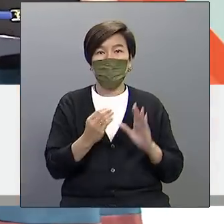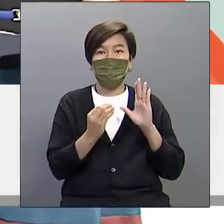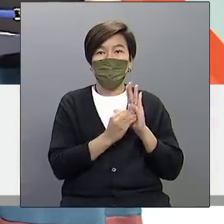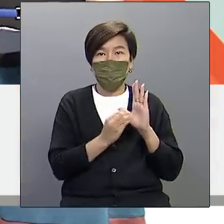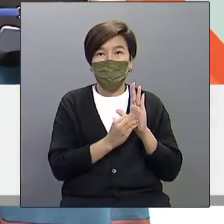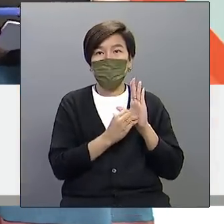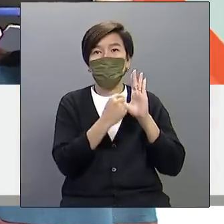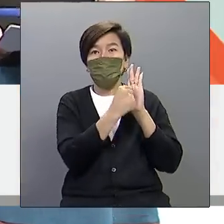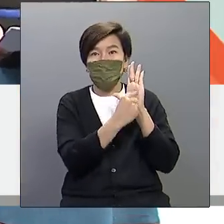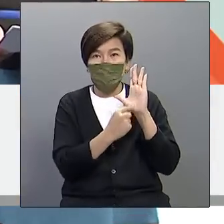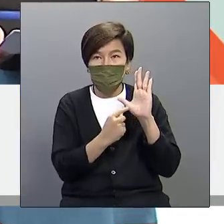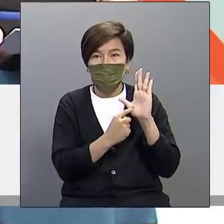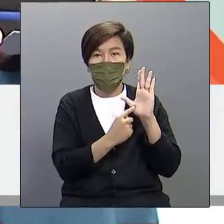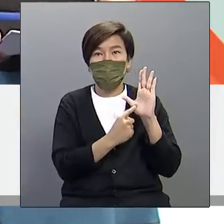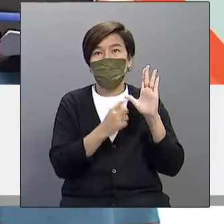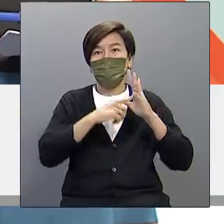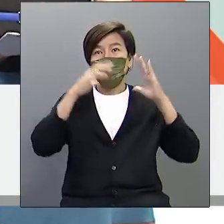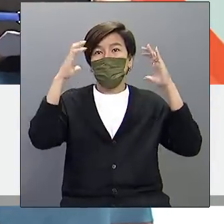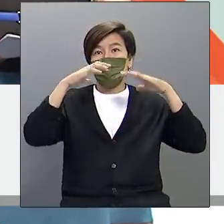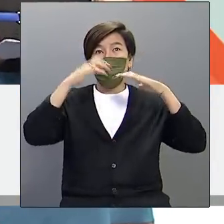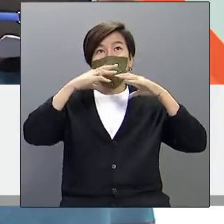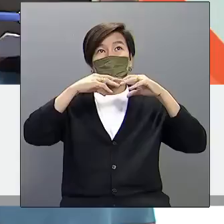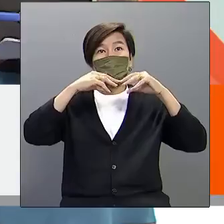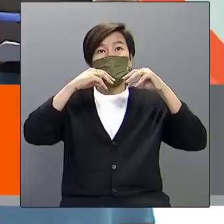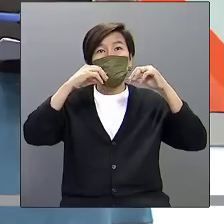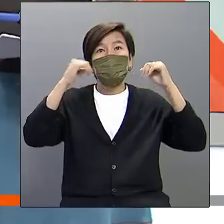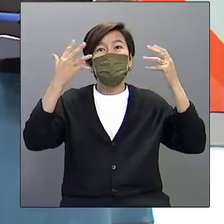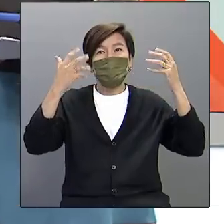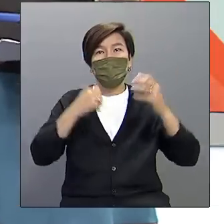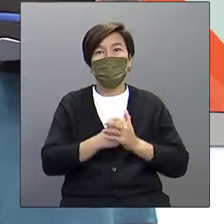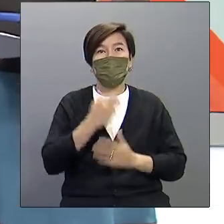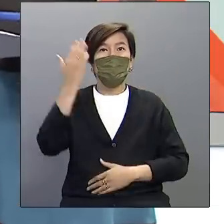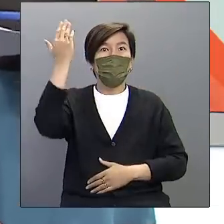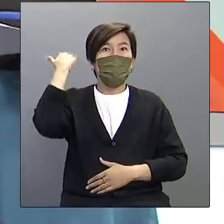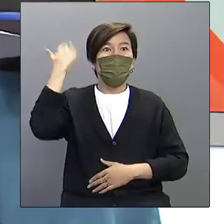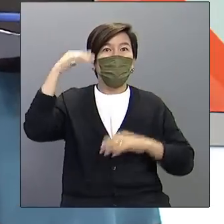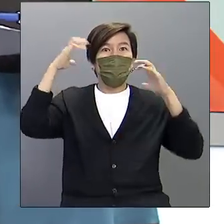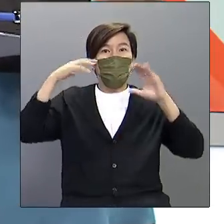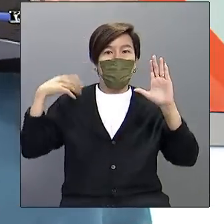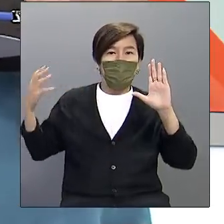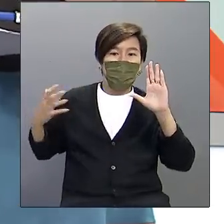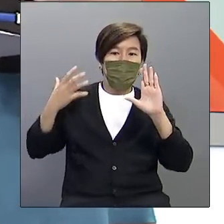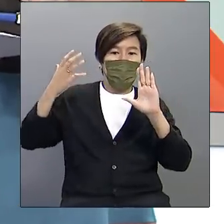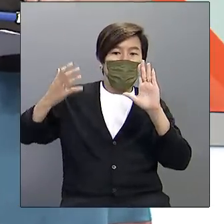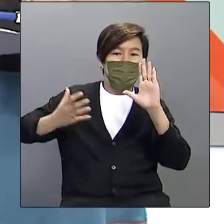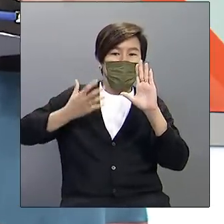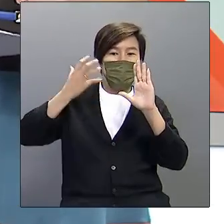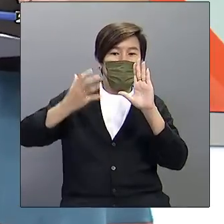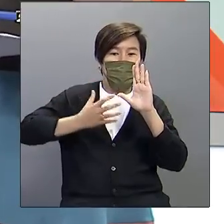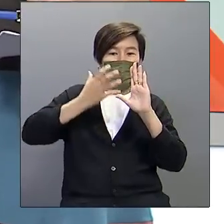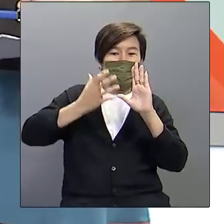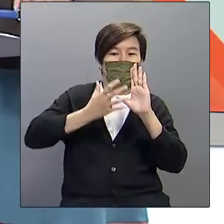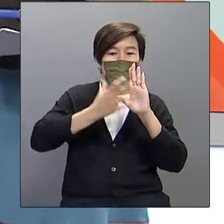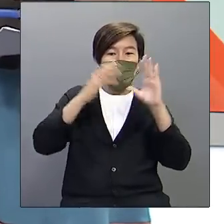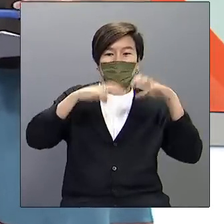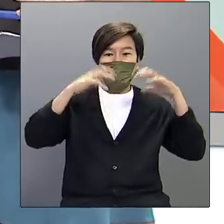านคร และปริโมนทนในวันนี้ฝนไม่ไดตกแช่อย่างตอนที่มีร่องฝนเพรร่องฝนมขยับขึนไปบริเวณภักร่